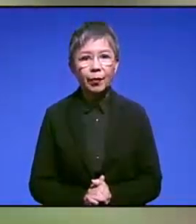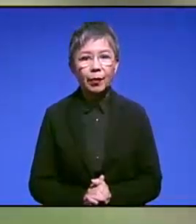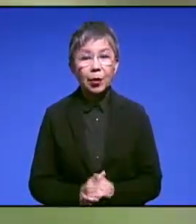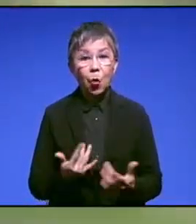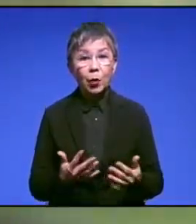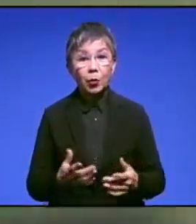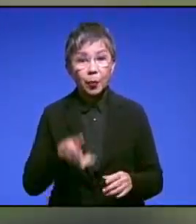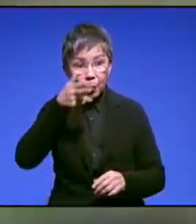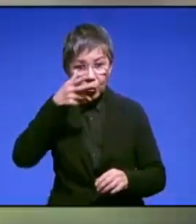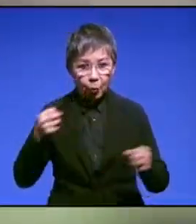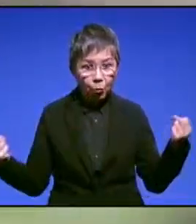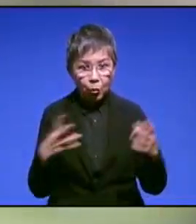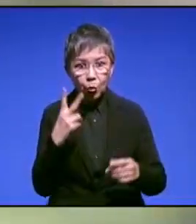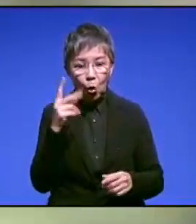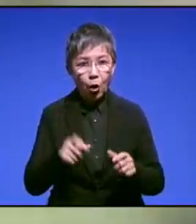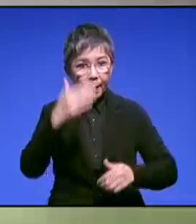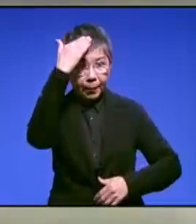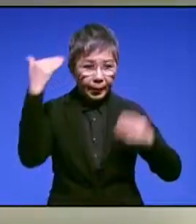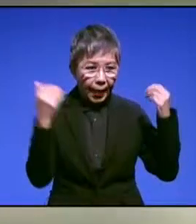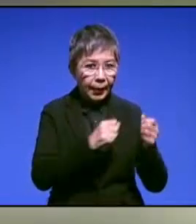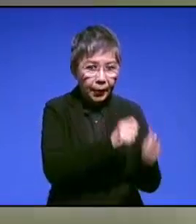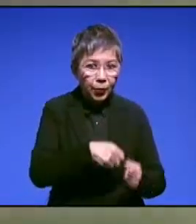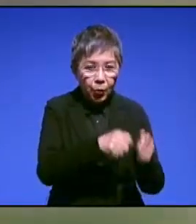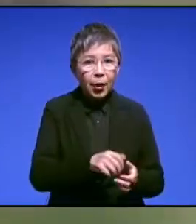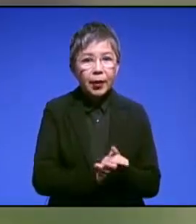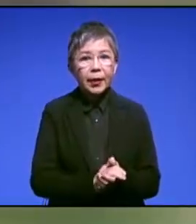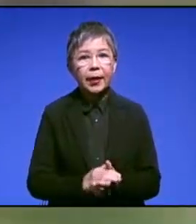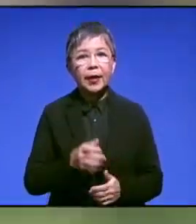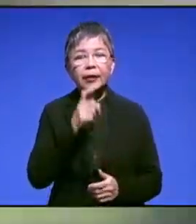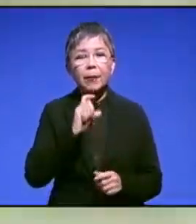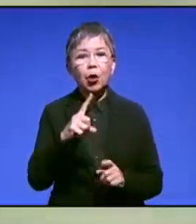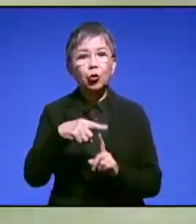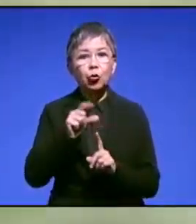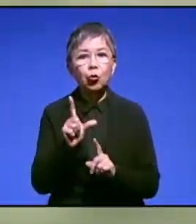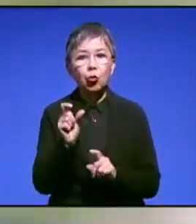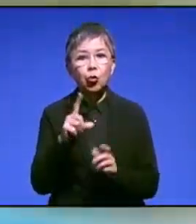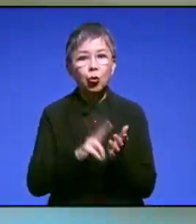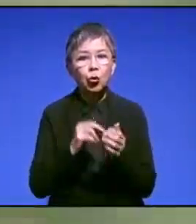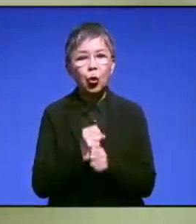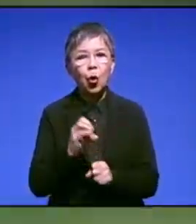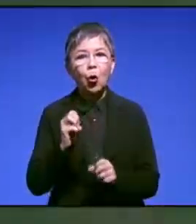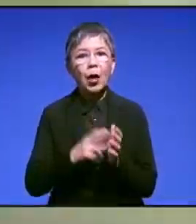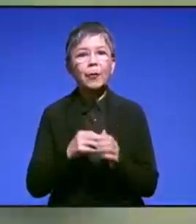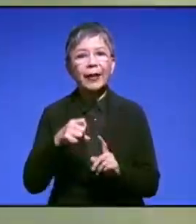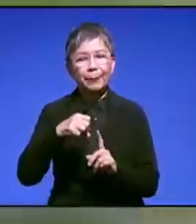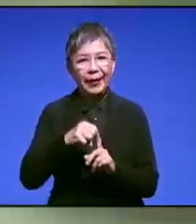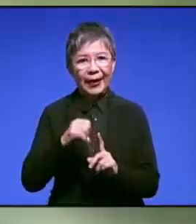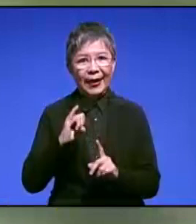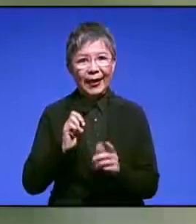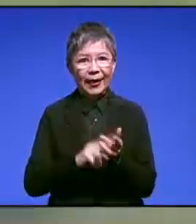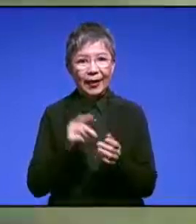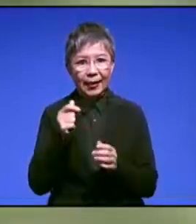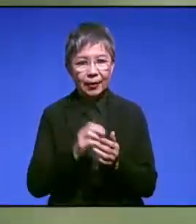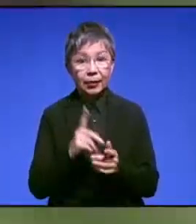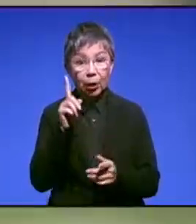Kamera warga merekam perkelahian dua orang petani di Desa Ujung Tanjung, Kecamatan Tulung Selapan, Ogan, Komering Ilir, Senin kemarin.